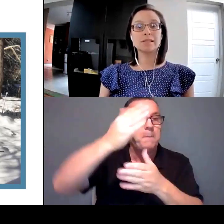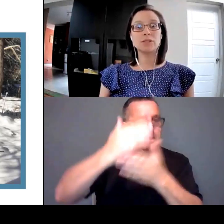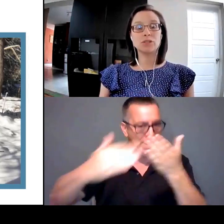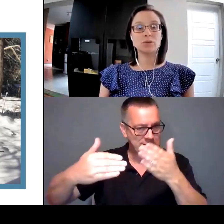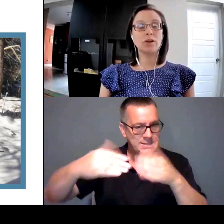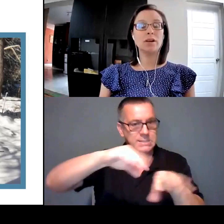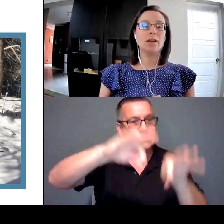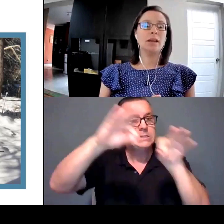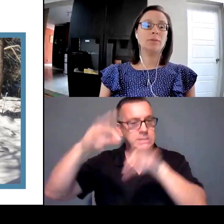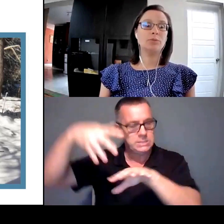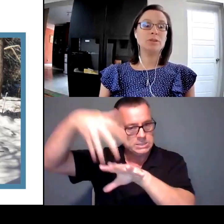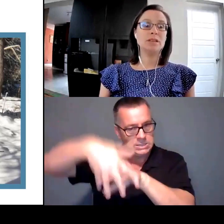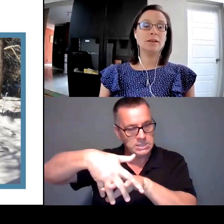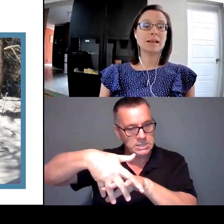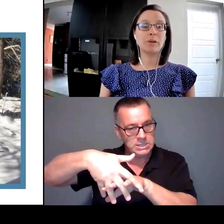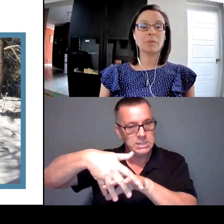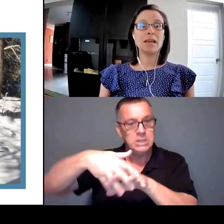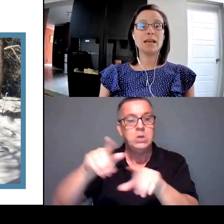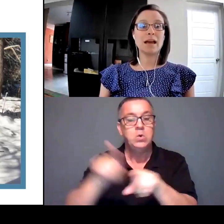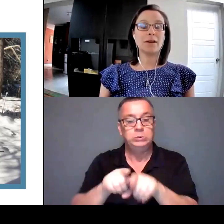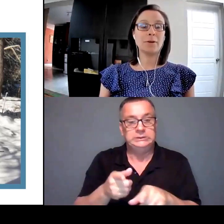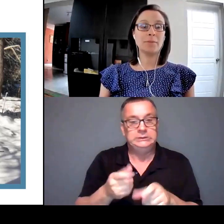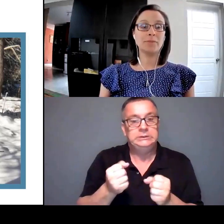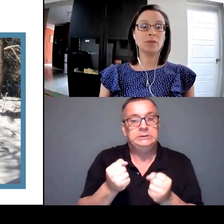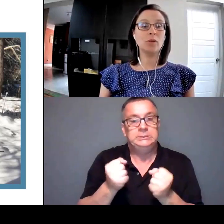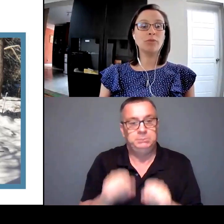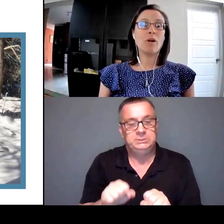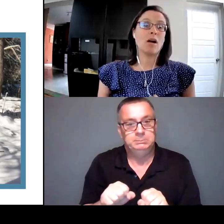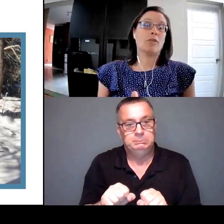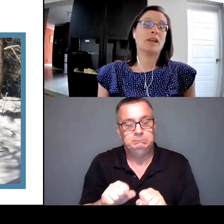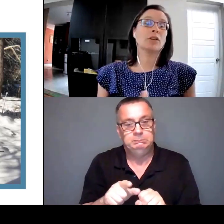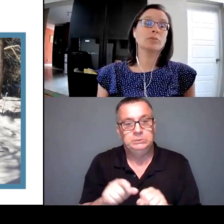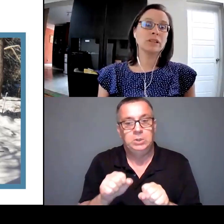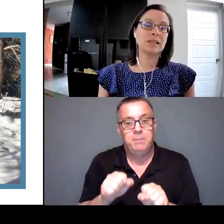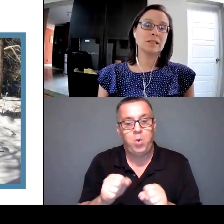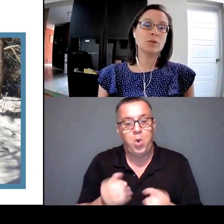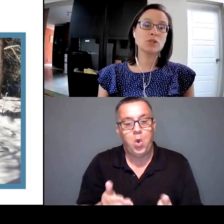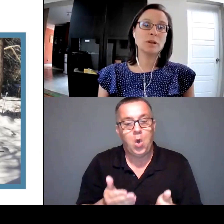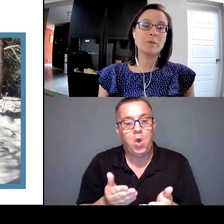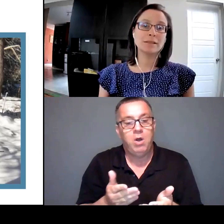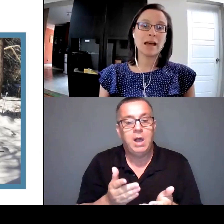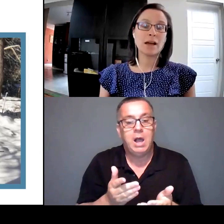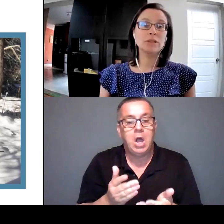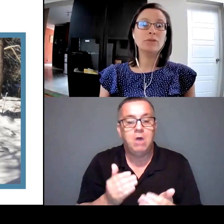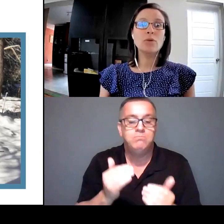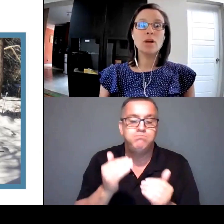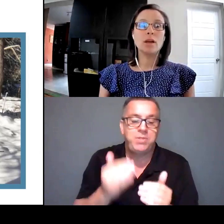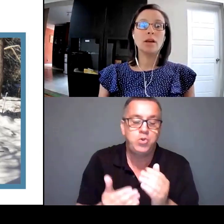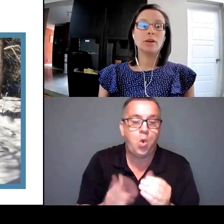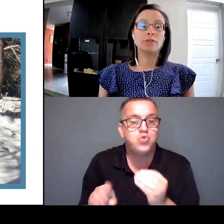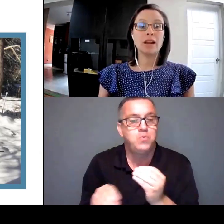travers de ces tissus-là. Et puis, ça permet de pouvoir offrir une protection supplémentaire au